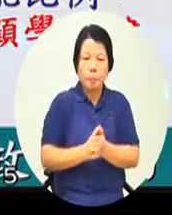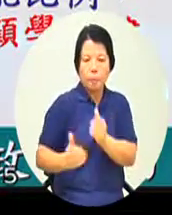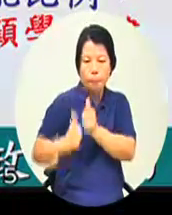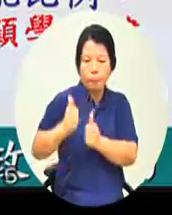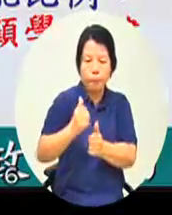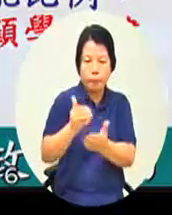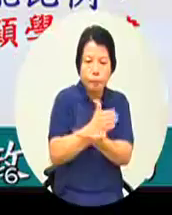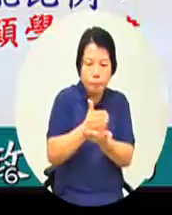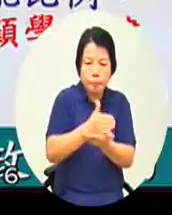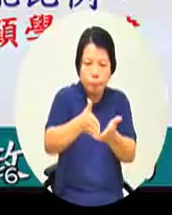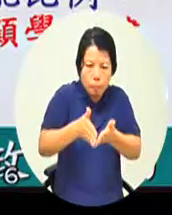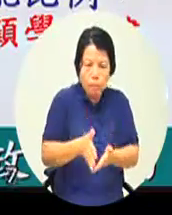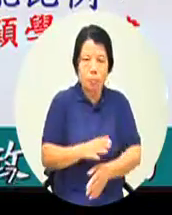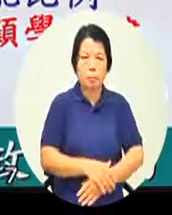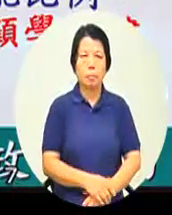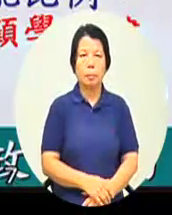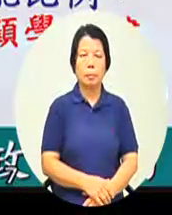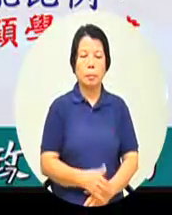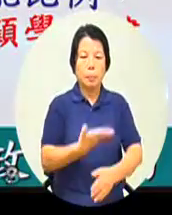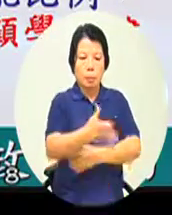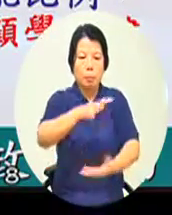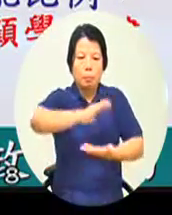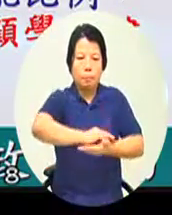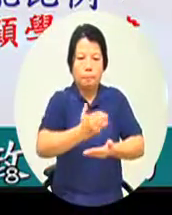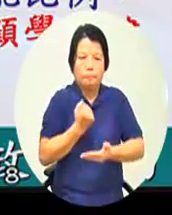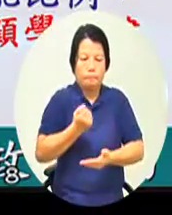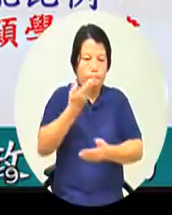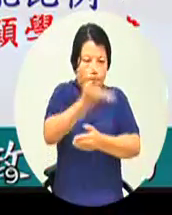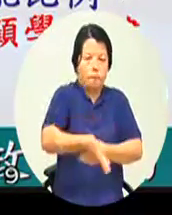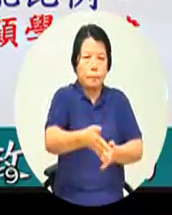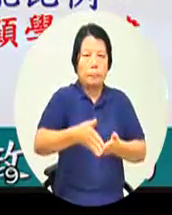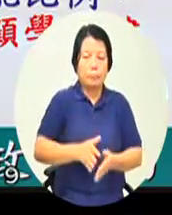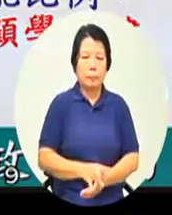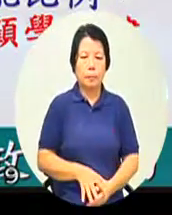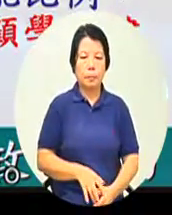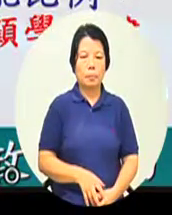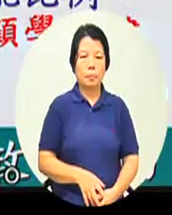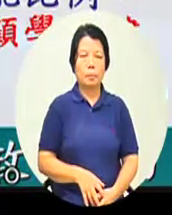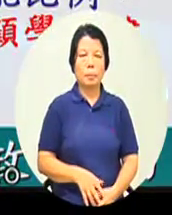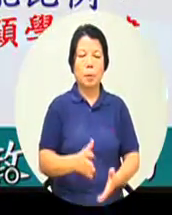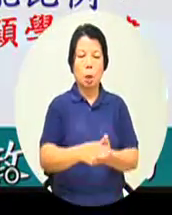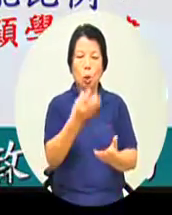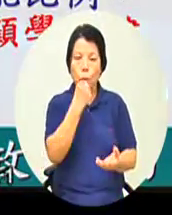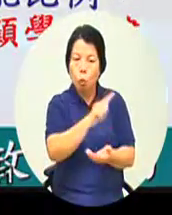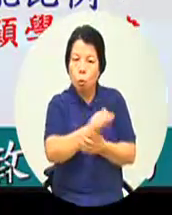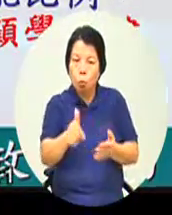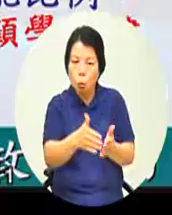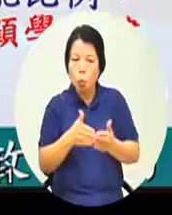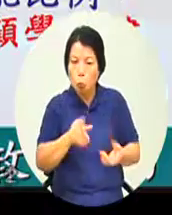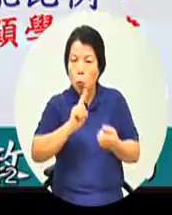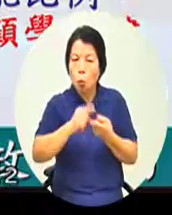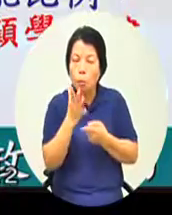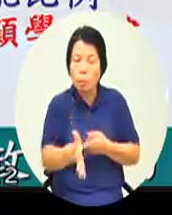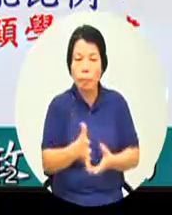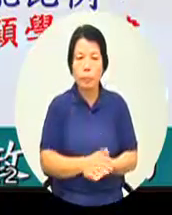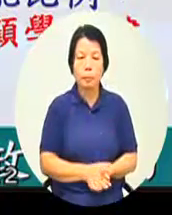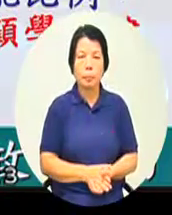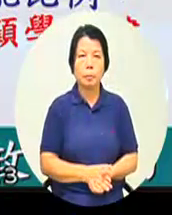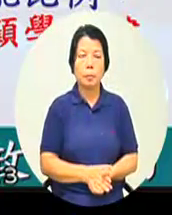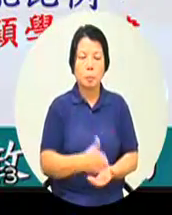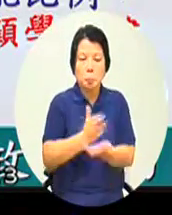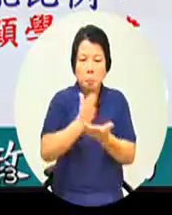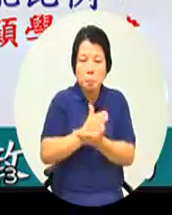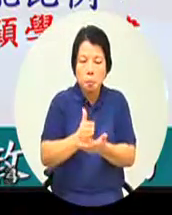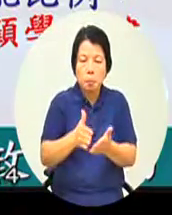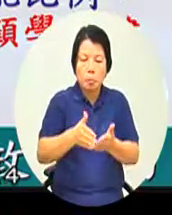个可以去评鉴啊，给你压力啊。看你的食材、食品什么什么都合理吗？评选出营